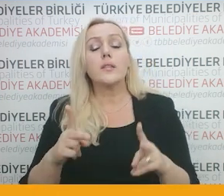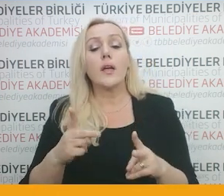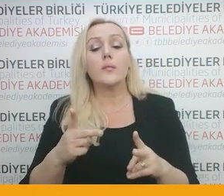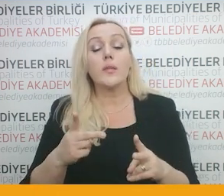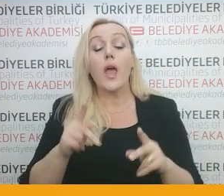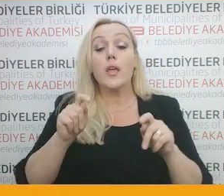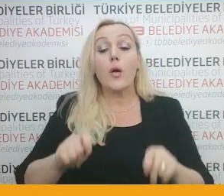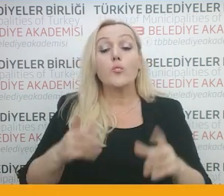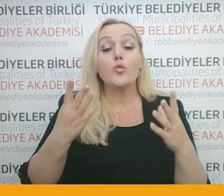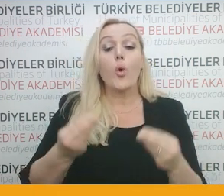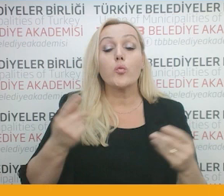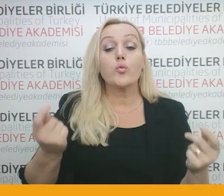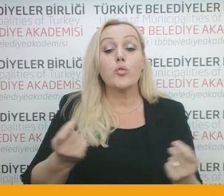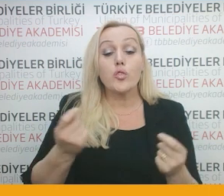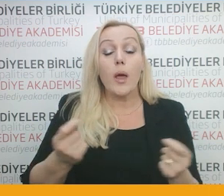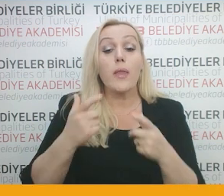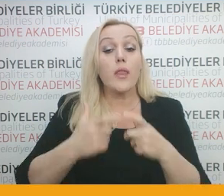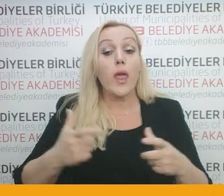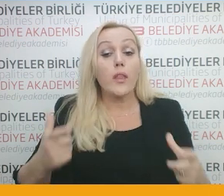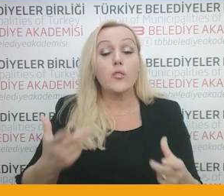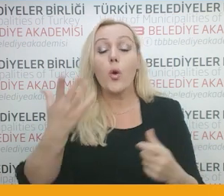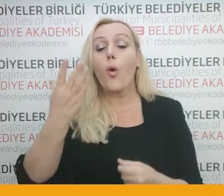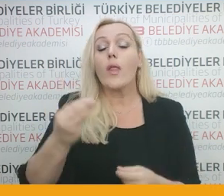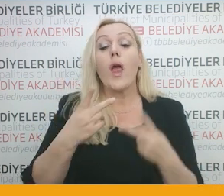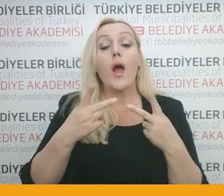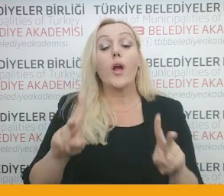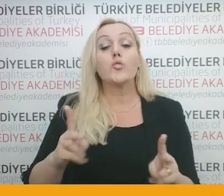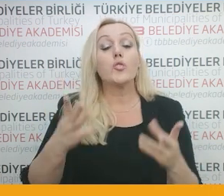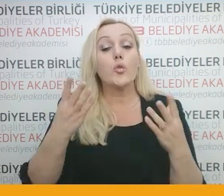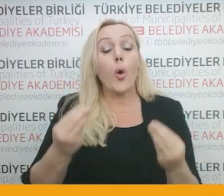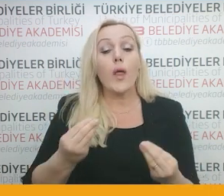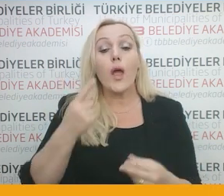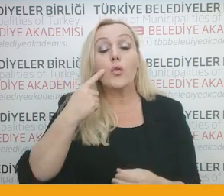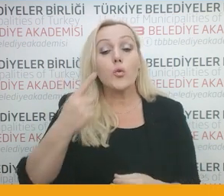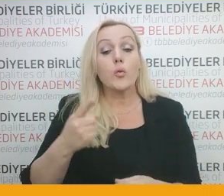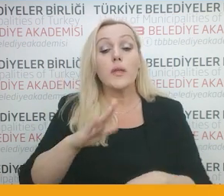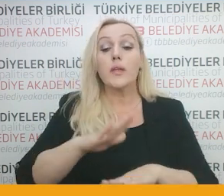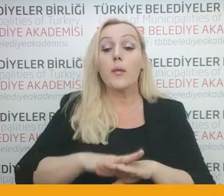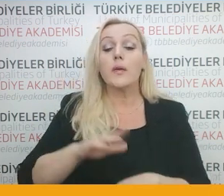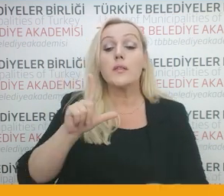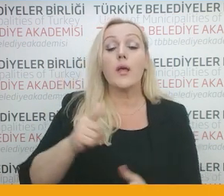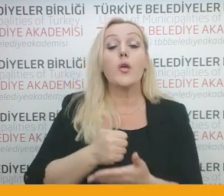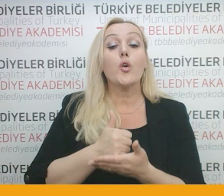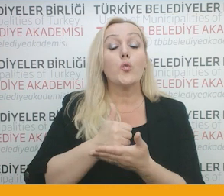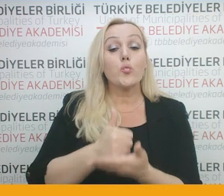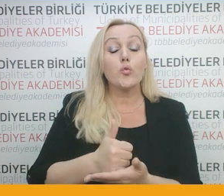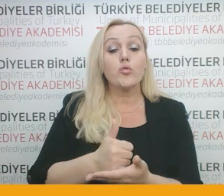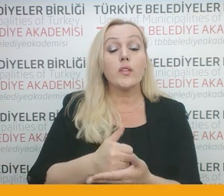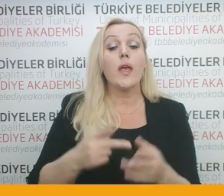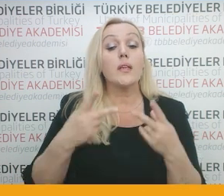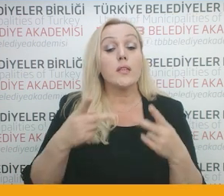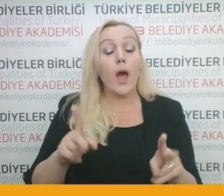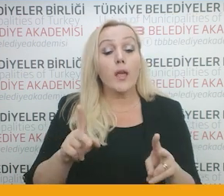yaptığımız tüm iş ve işlemlerin kapsamlı bir şekilde, açık ve şeffaf bir şekilde görülmesini sağlaması gerekiyor dedik. Bütçe ilkelerinde de